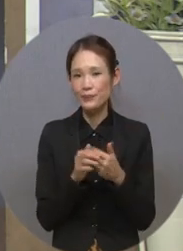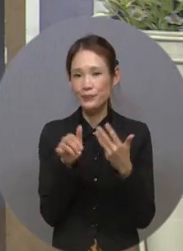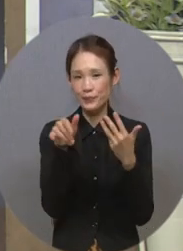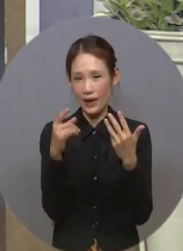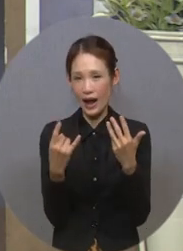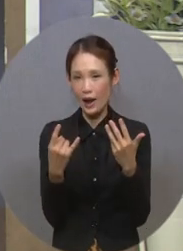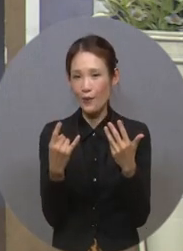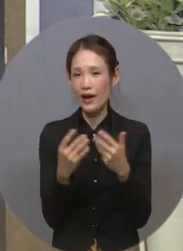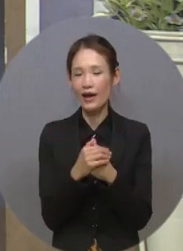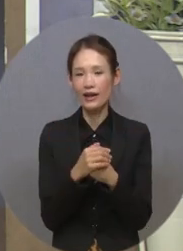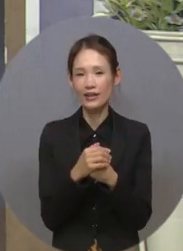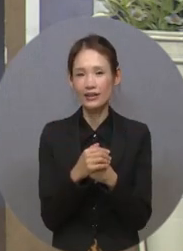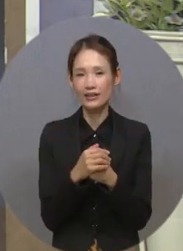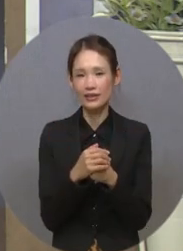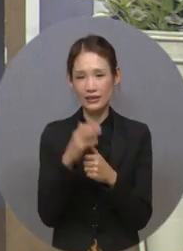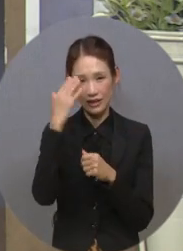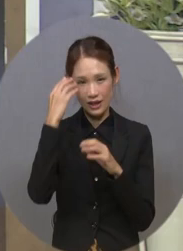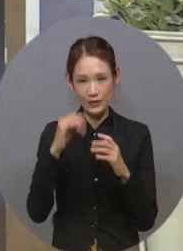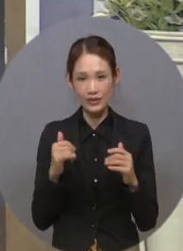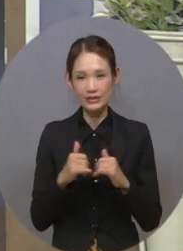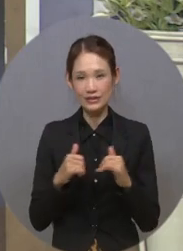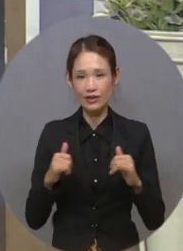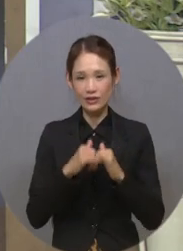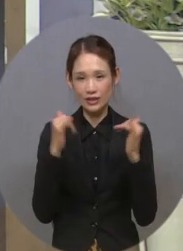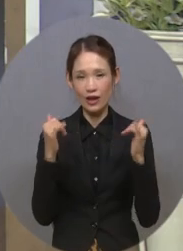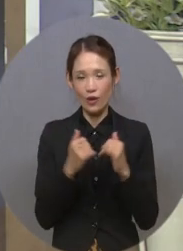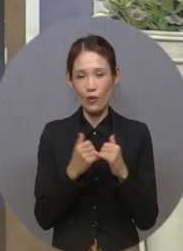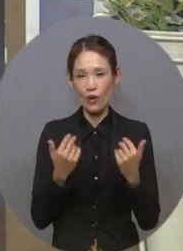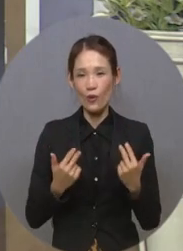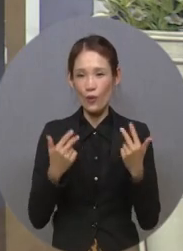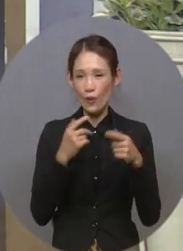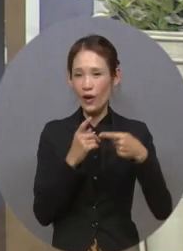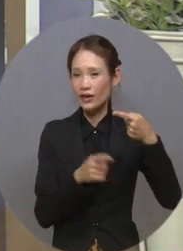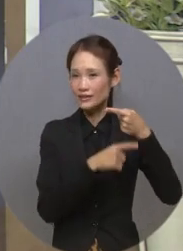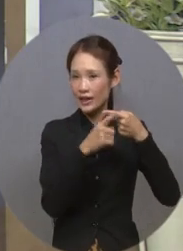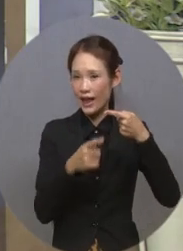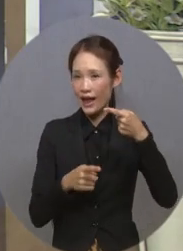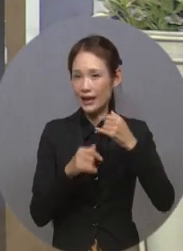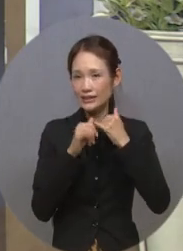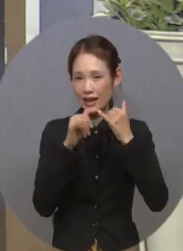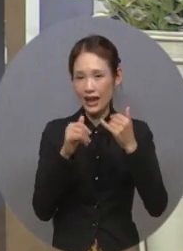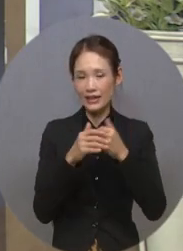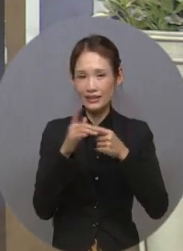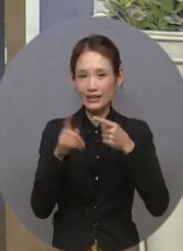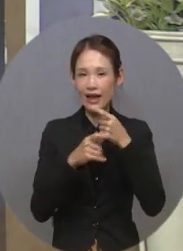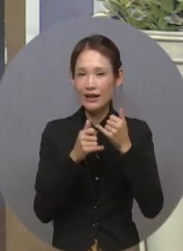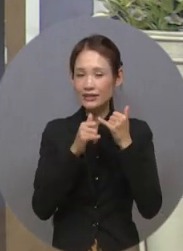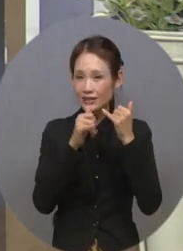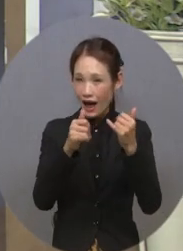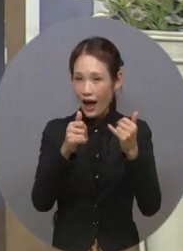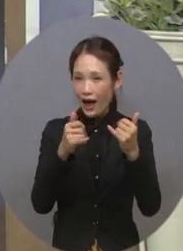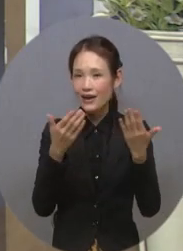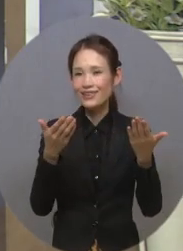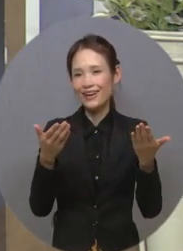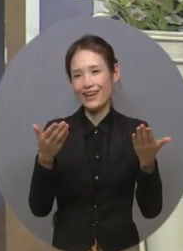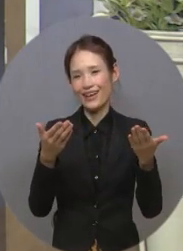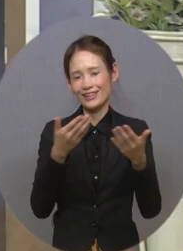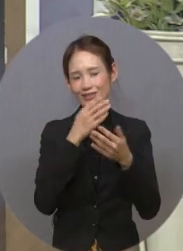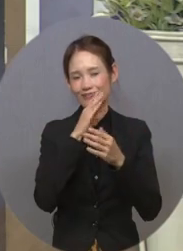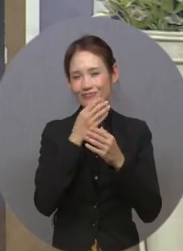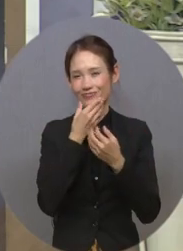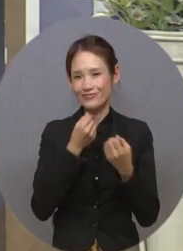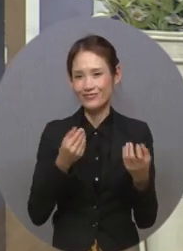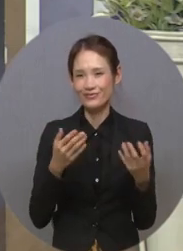네. 대한민국 네. 지역사회 공헌 대상에서 무려 대상을 수상하셨더라고요. 진심으로 네. 축하드립니다.